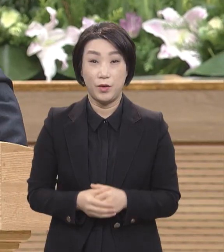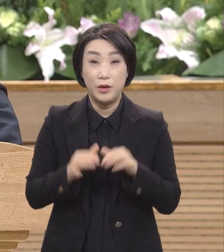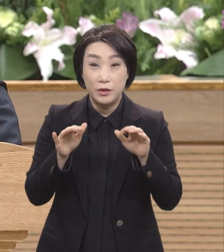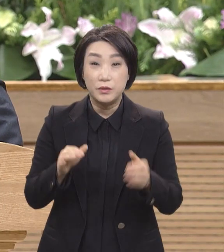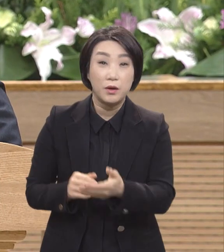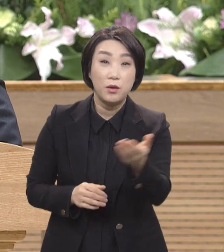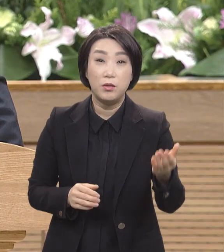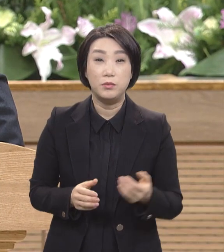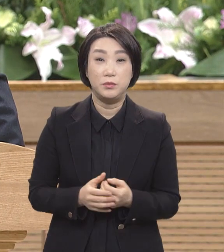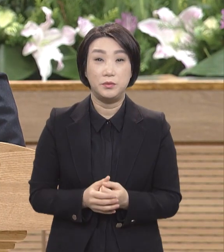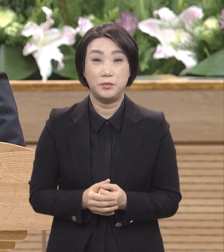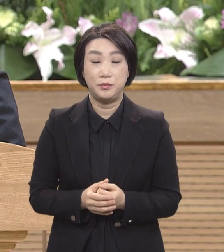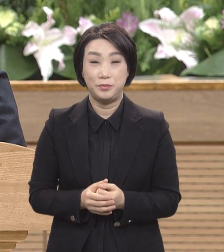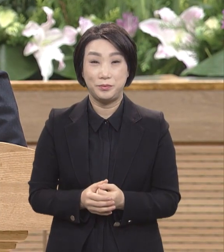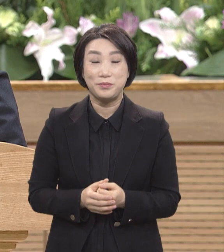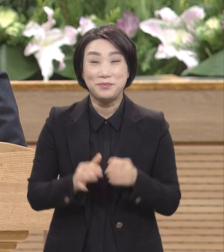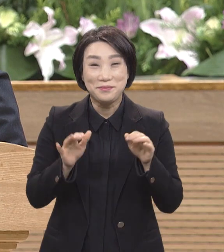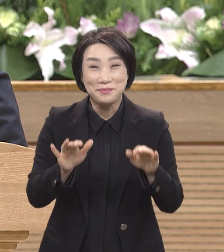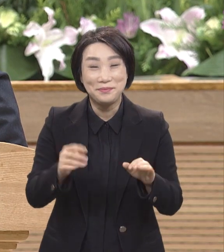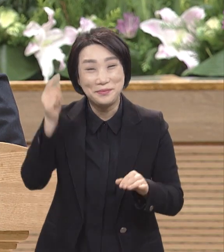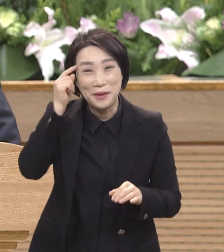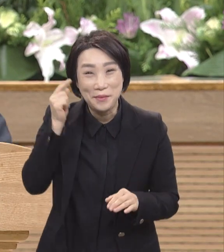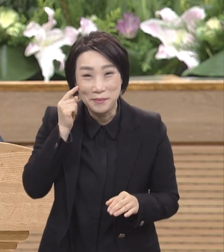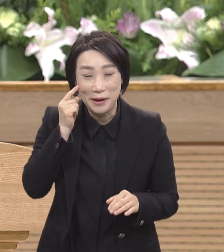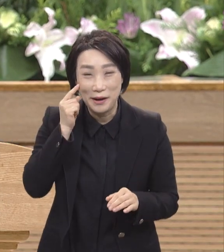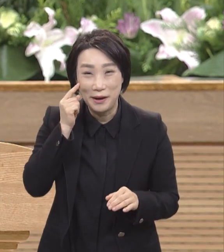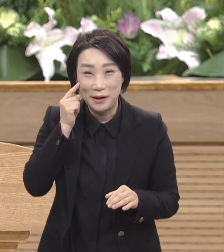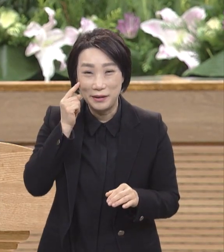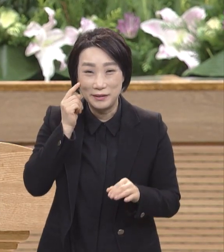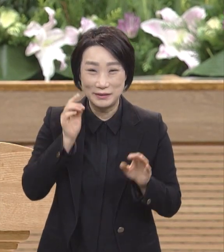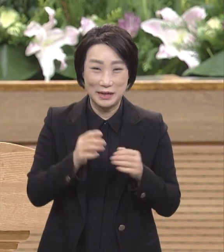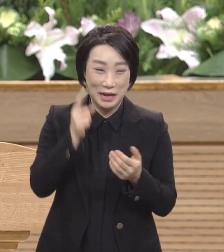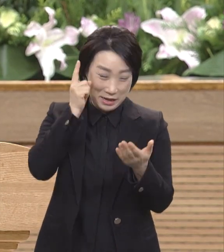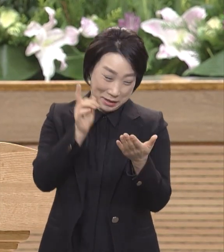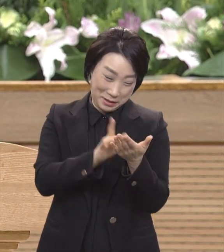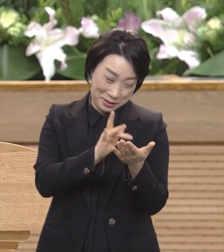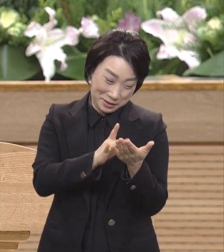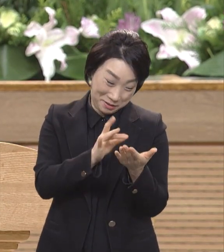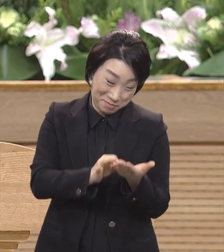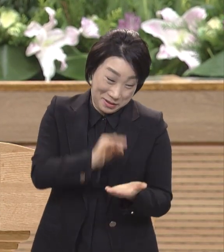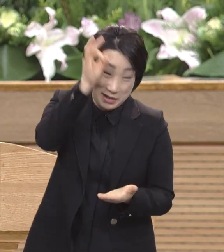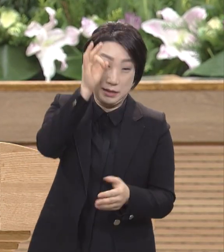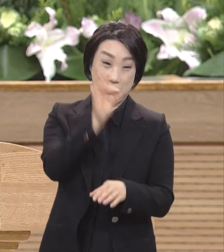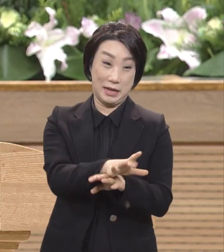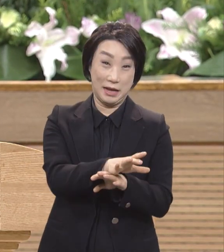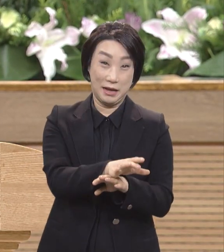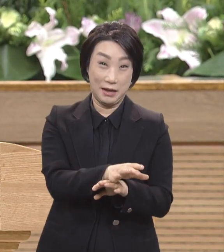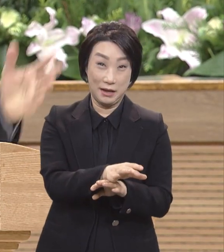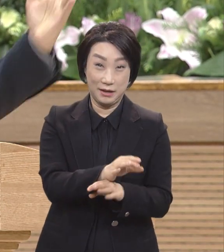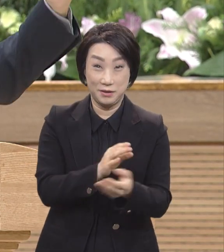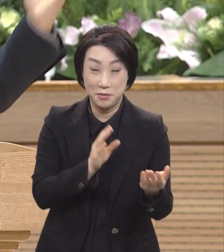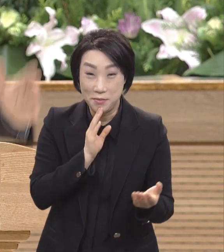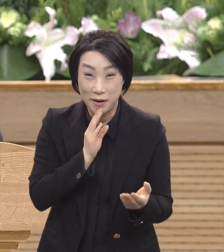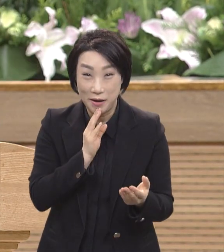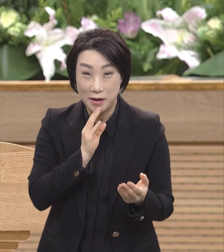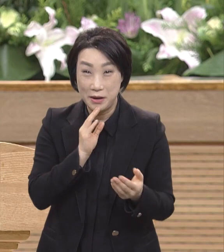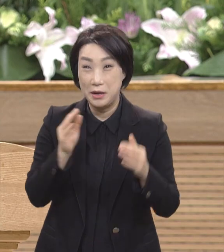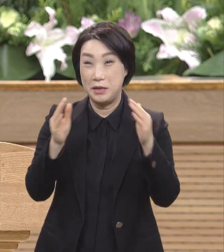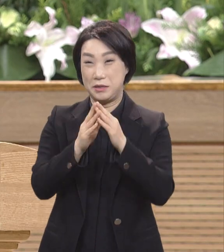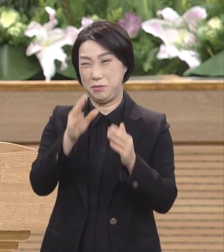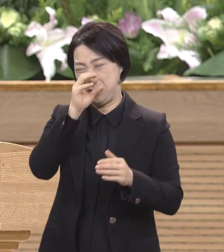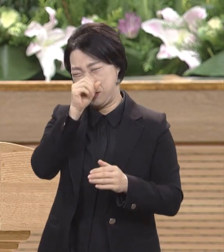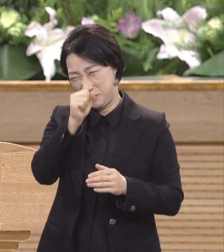근데 여러분들은 좋은 스마트폰 사고 좋은